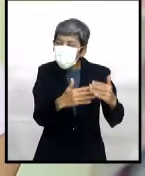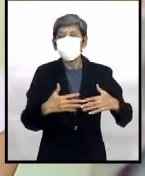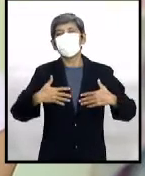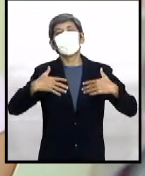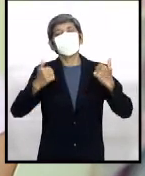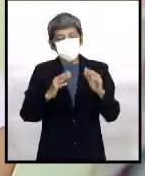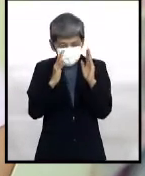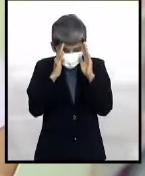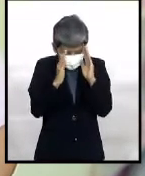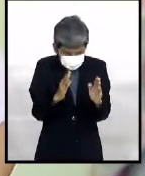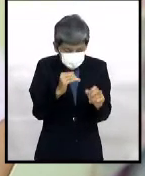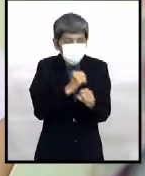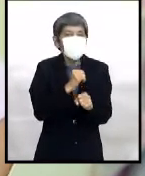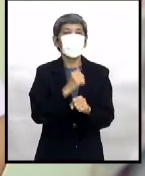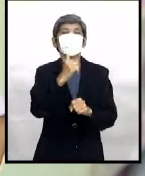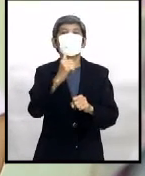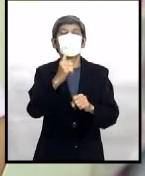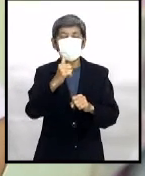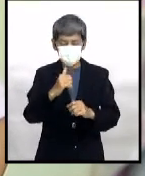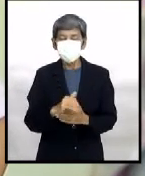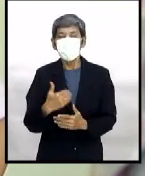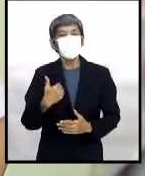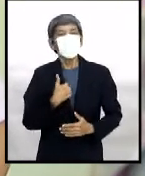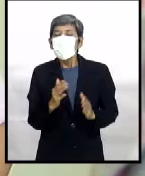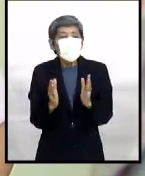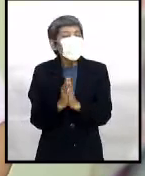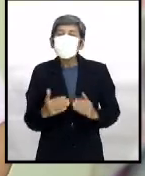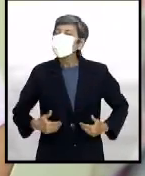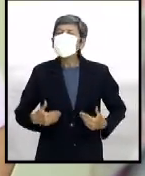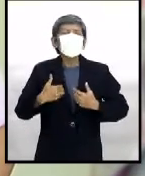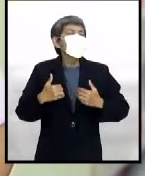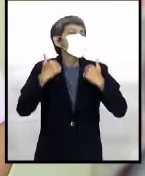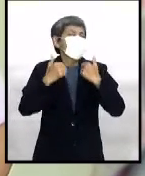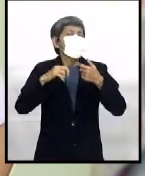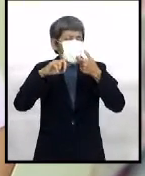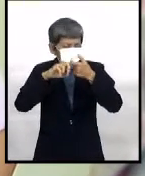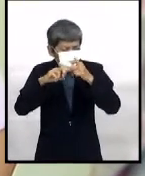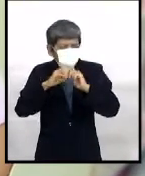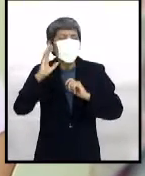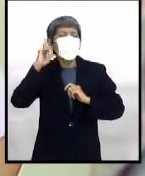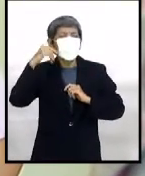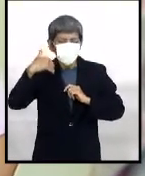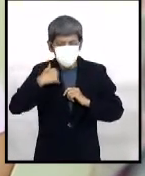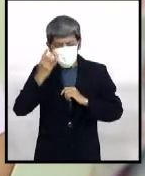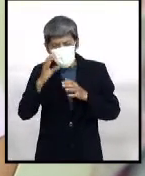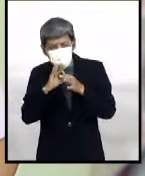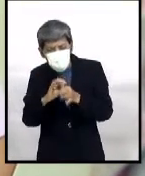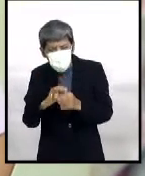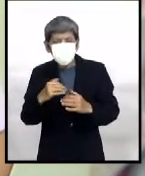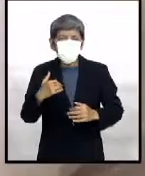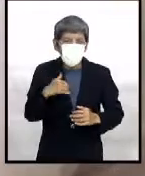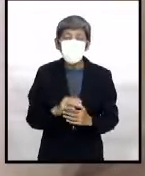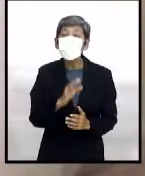สุขแล้วเขาก็จะเป็นสมาชิกที่มีค่าของสังคมได้แล้วที่แน่ๆคือเขาจะอยู่รอดคือปัญหาหนึ่งที่พ่อแม่ในกลุ่มนี้เขากังวลคือว่